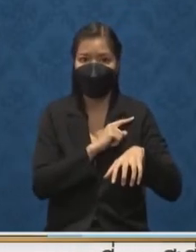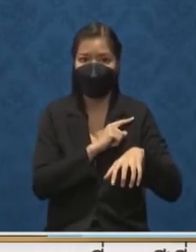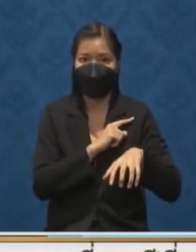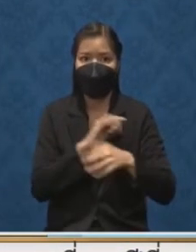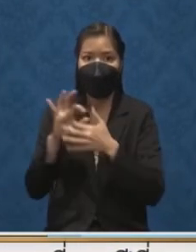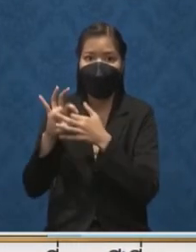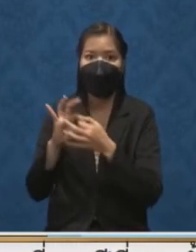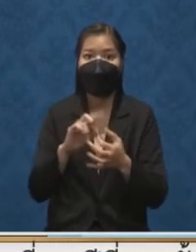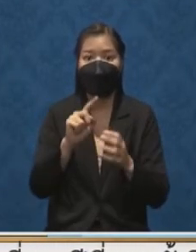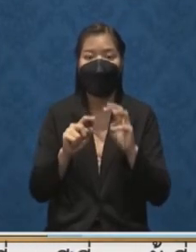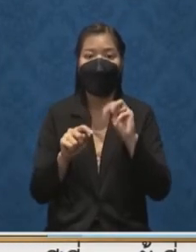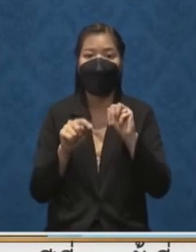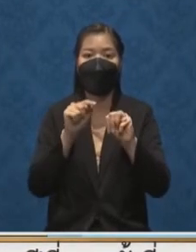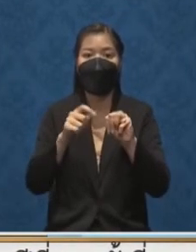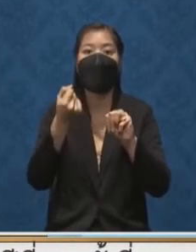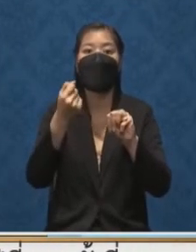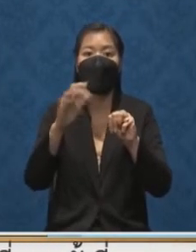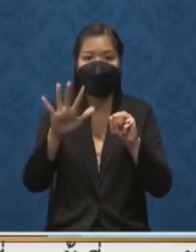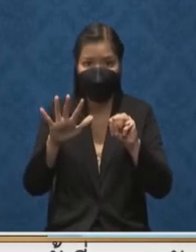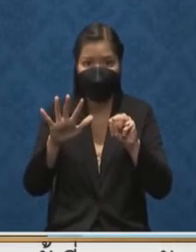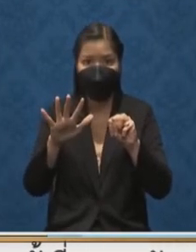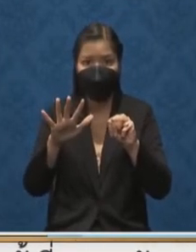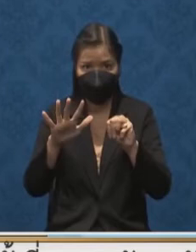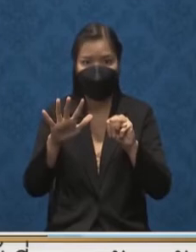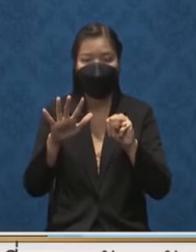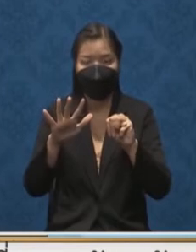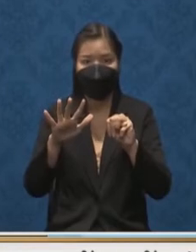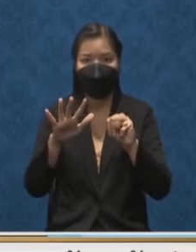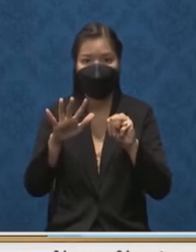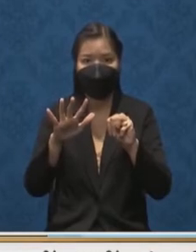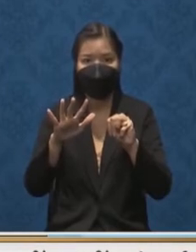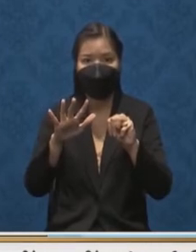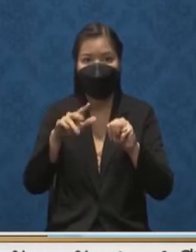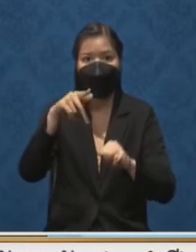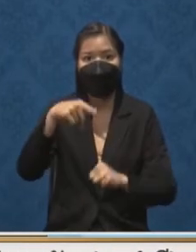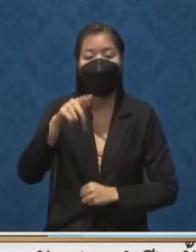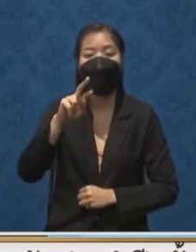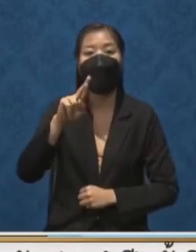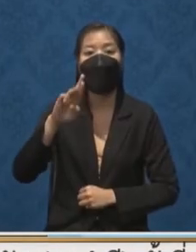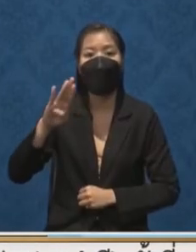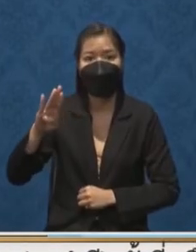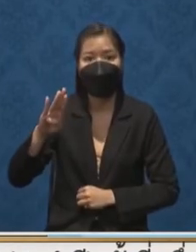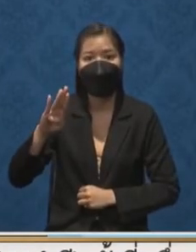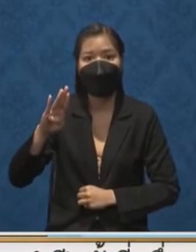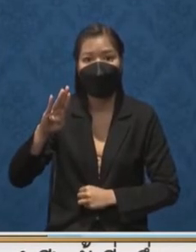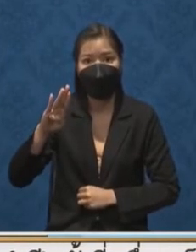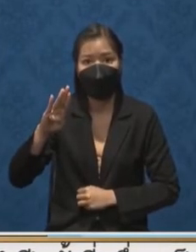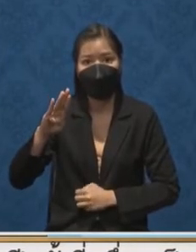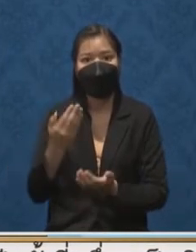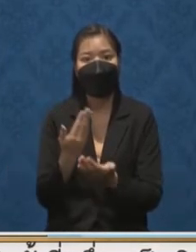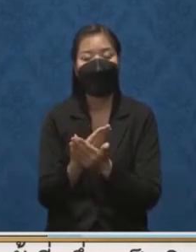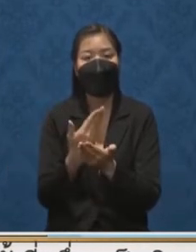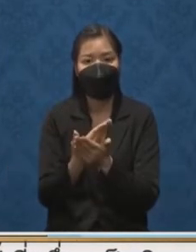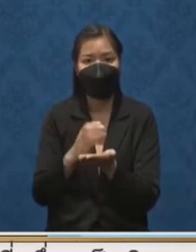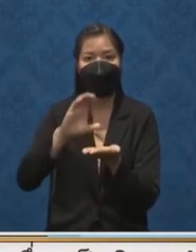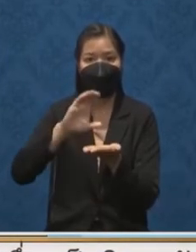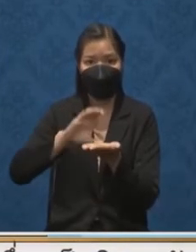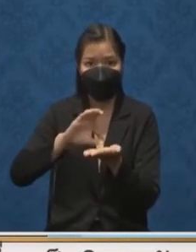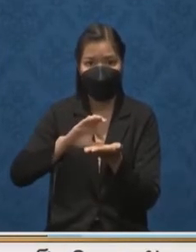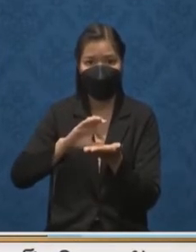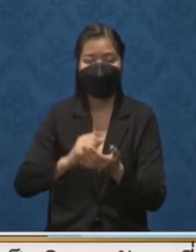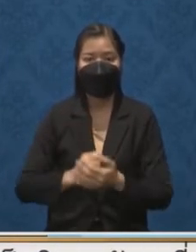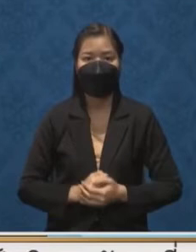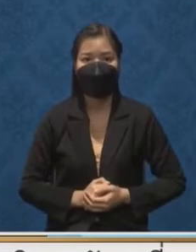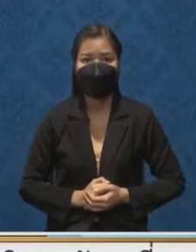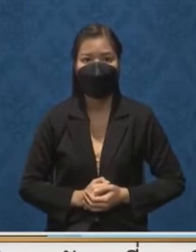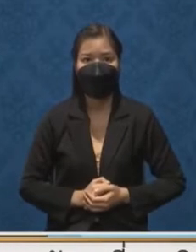า 15 ของพรบรวิธีงบประมาณหรอไม่อัี้ผมขอใหช่วยยนยนนิหนเพราะมจะเป็ประโยช์ในการดำเนินการของสภา